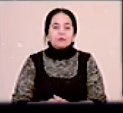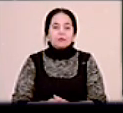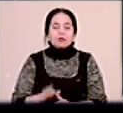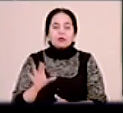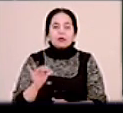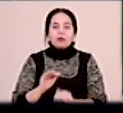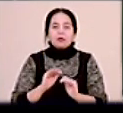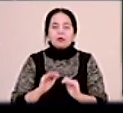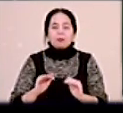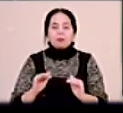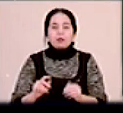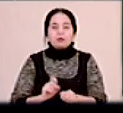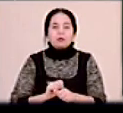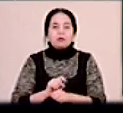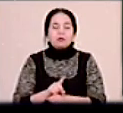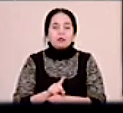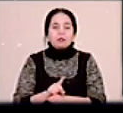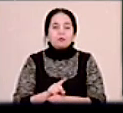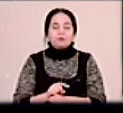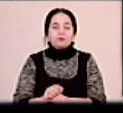И, ребята, задание.